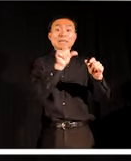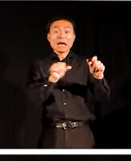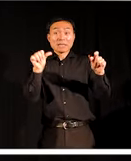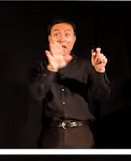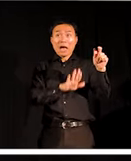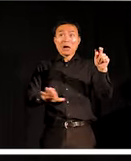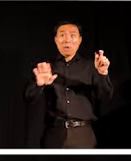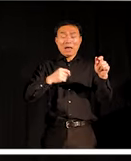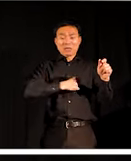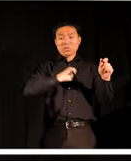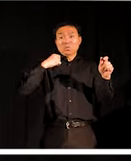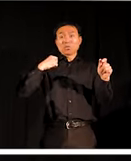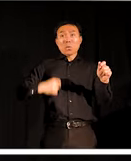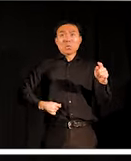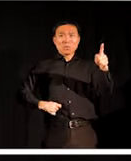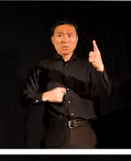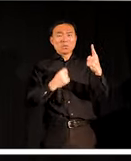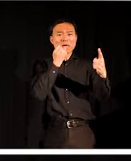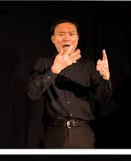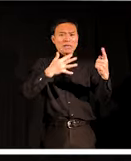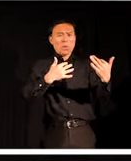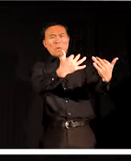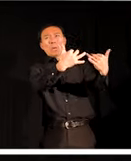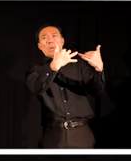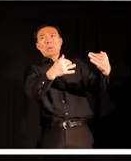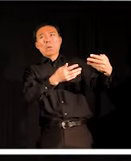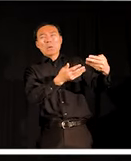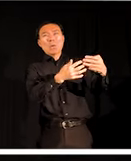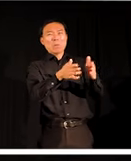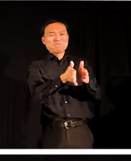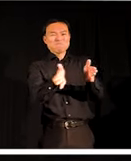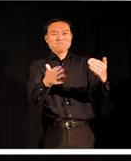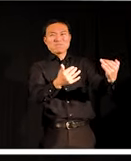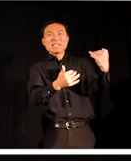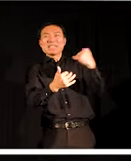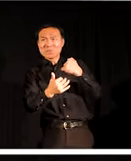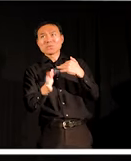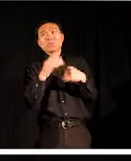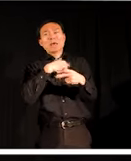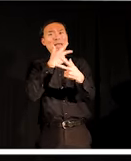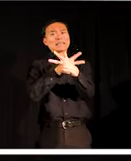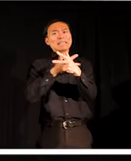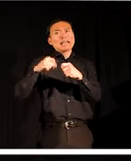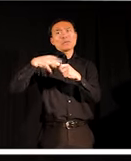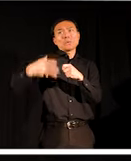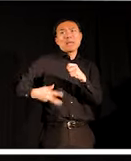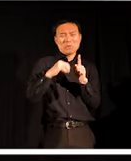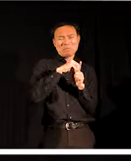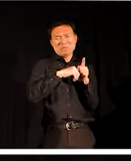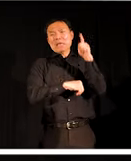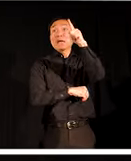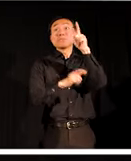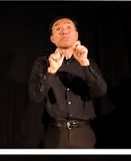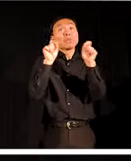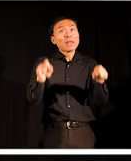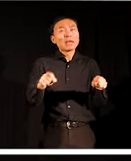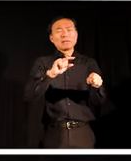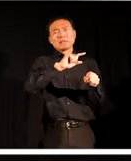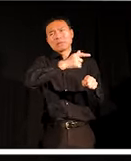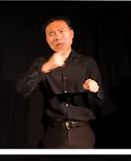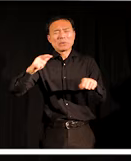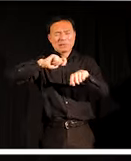ね中国の海洋室とかそれからえ北朝鮮のミサイル問題など厳しい国際情勢があるんです